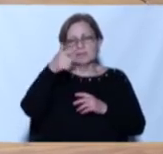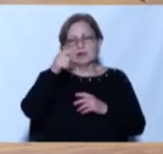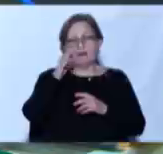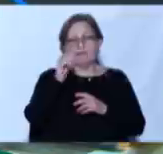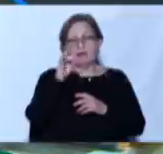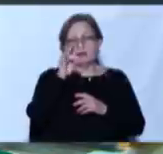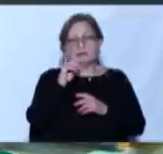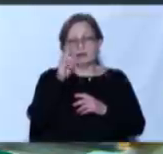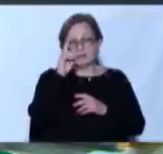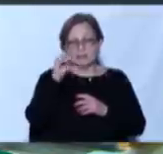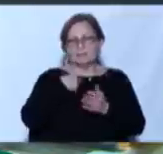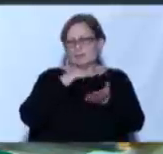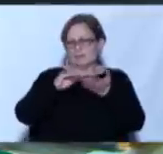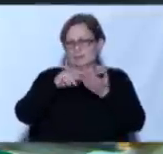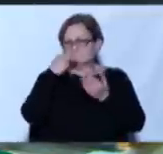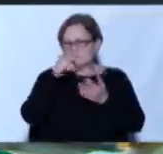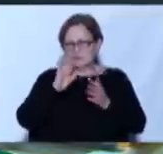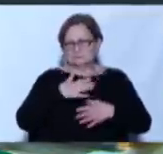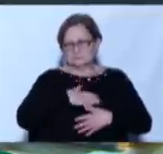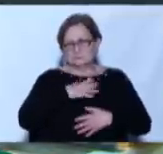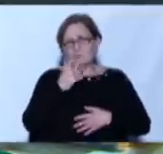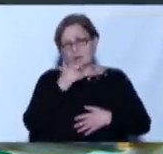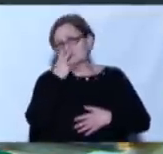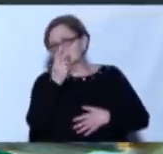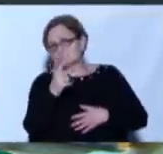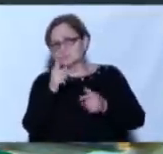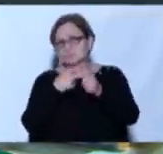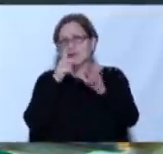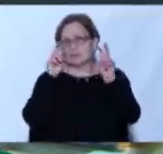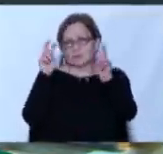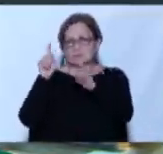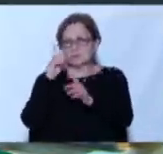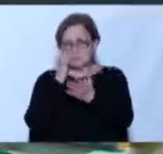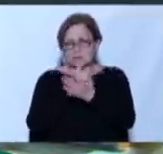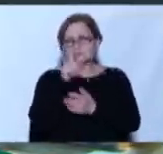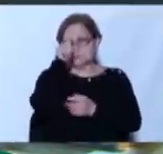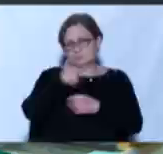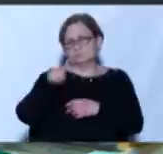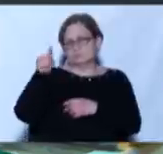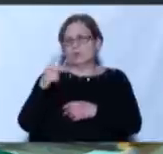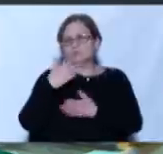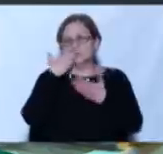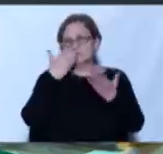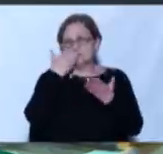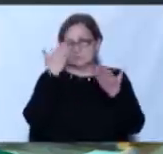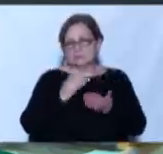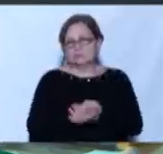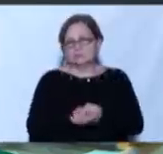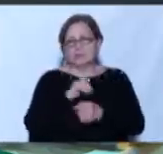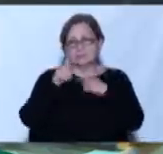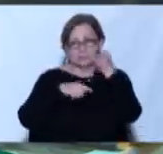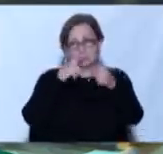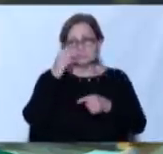შეიძლება იდეალური კალიგრაფია არ აქვს, მაგრამ მე მგონი გაირჩევა ეს ახლა როგორ შეიძლება რომ ეს დაიწეროს. ეს ამას გაკვეთილის გამალობაში შეინიშნა და